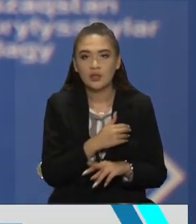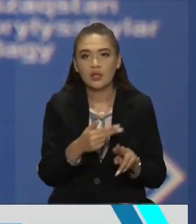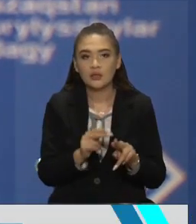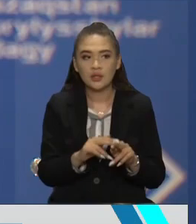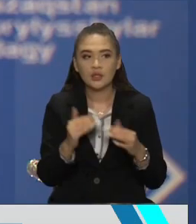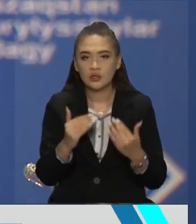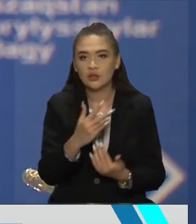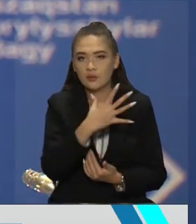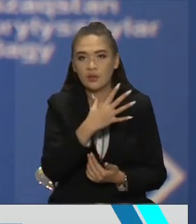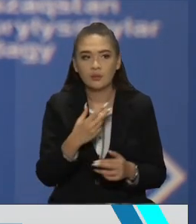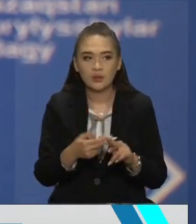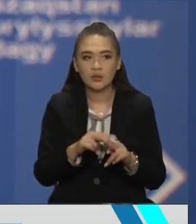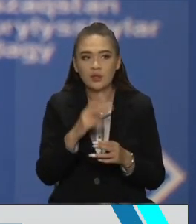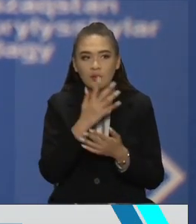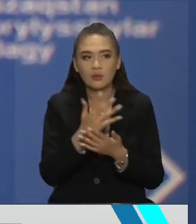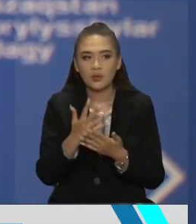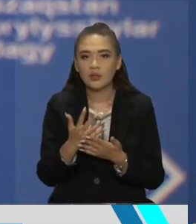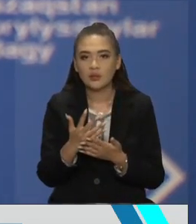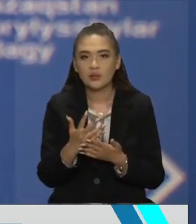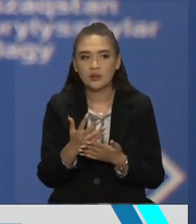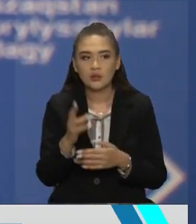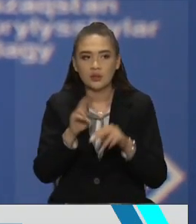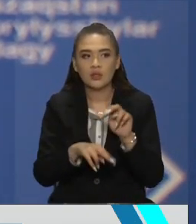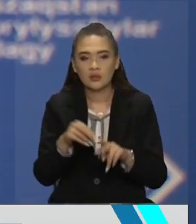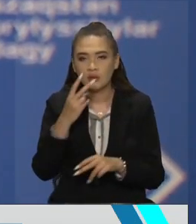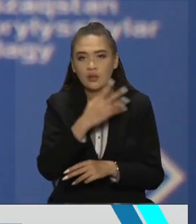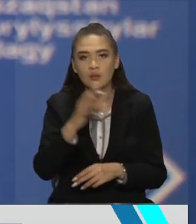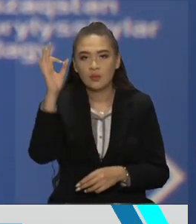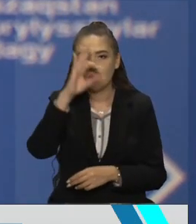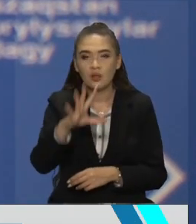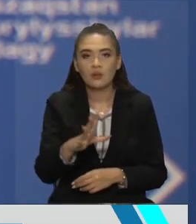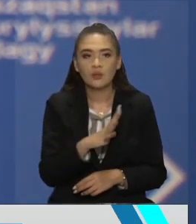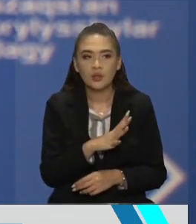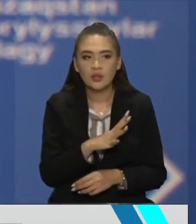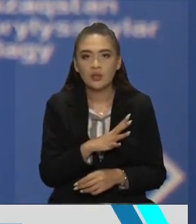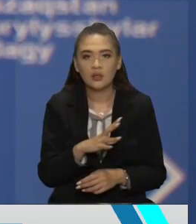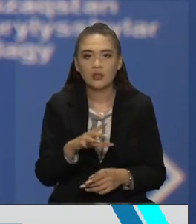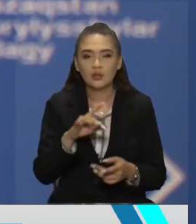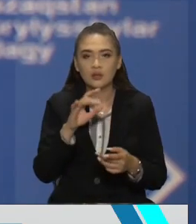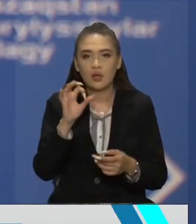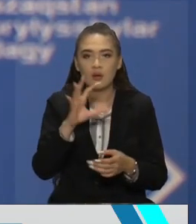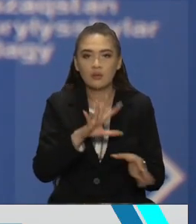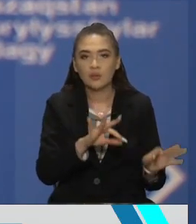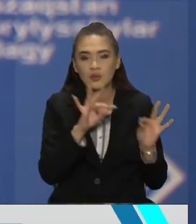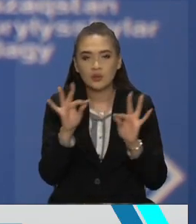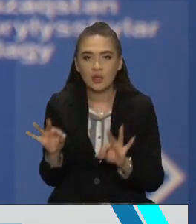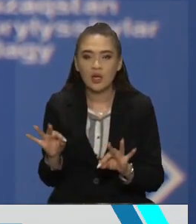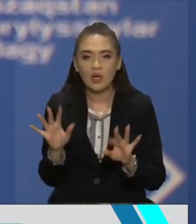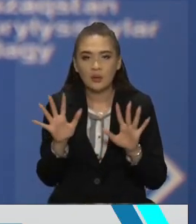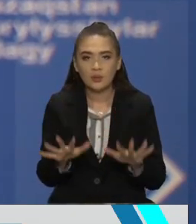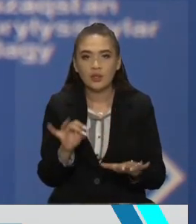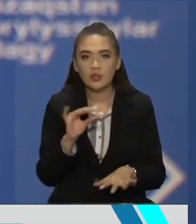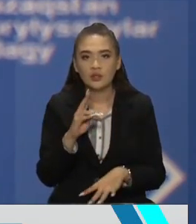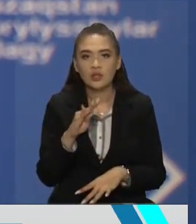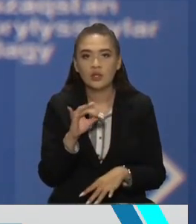момент, если говорить о физическом строительстве, то завершено практически благоустройство, внутренняя отделка, инженерные